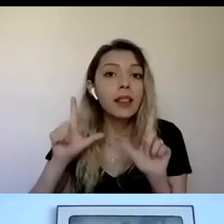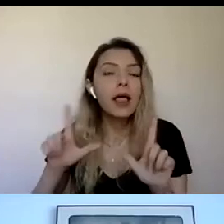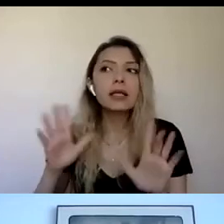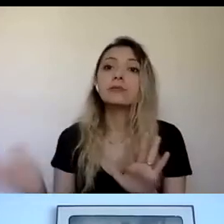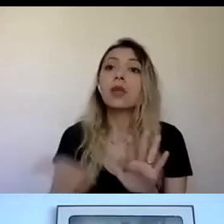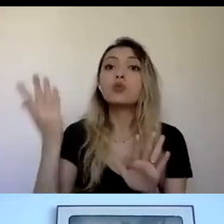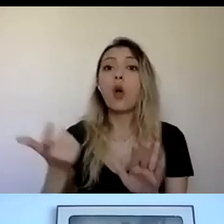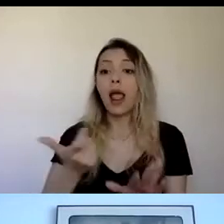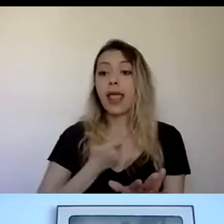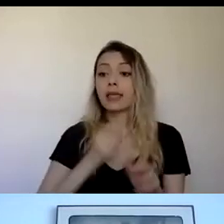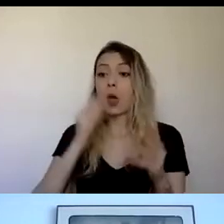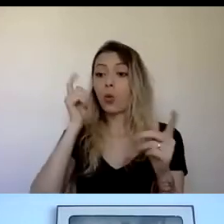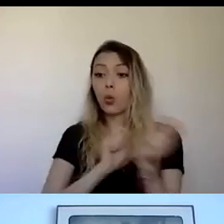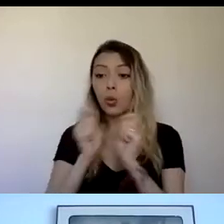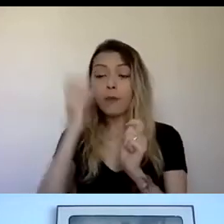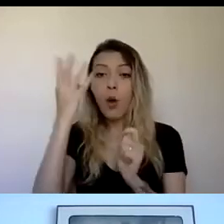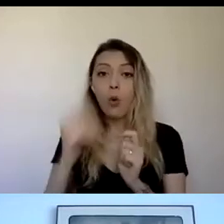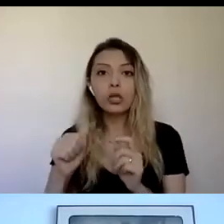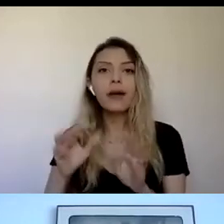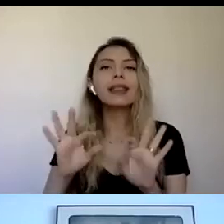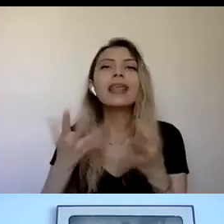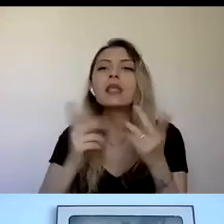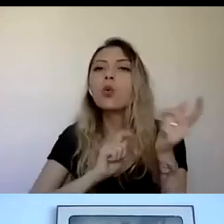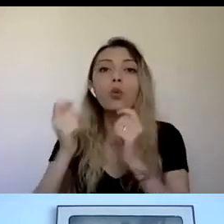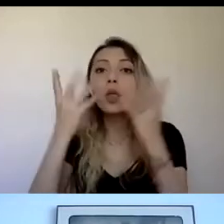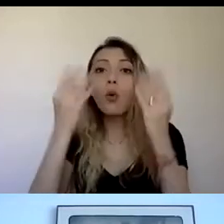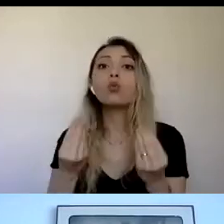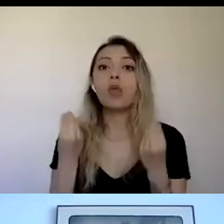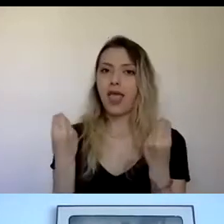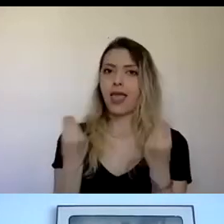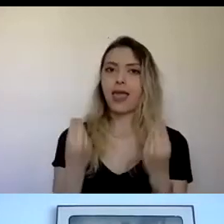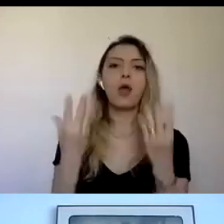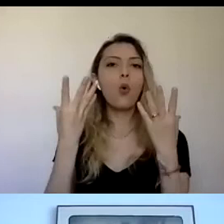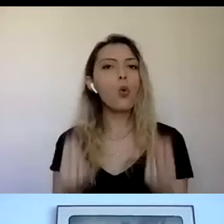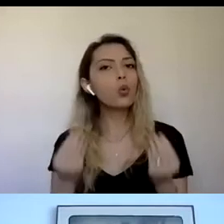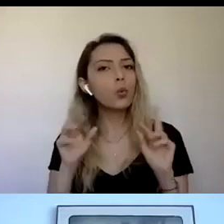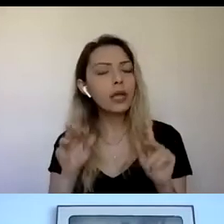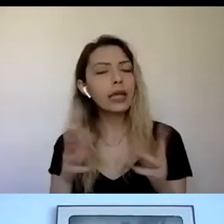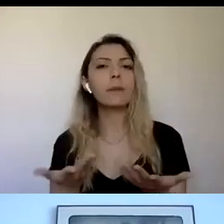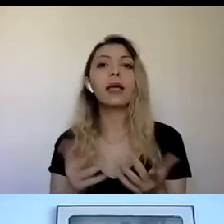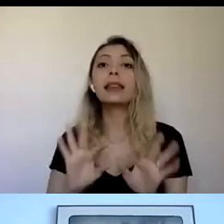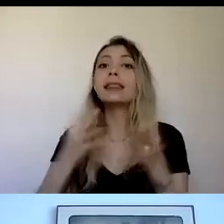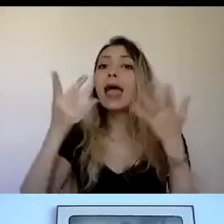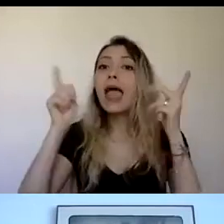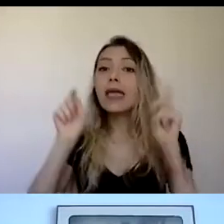nasıl uygulanırsa iyi olacağını, neler yapılırsa uygulanırken